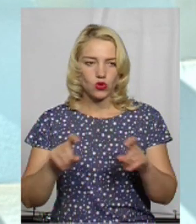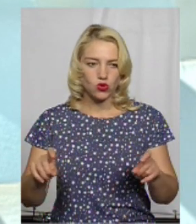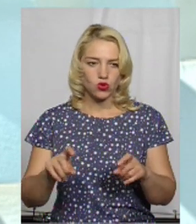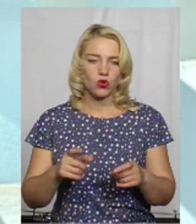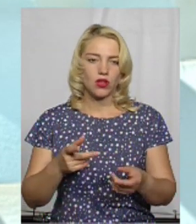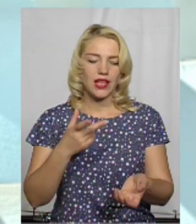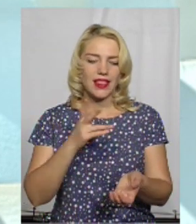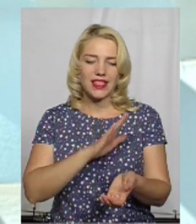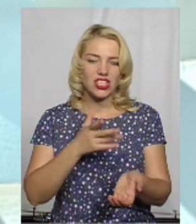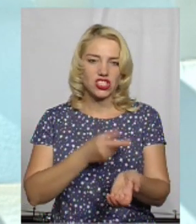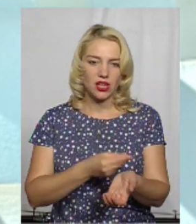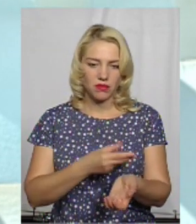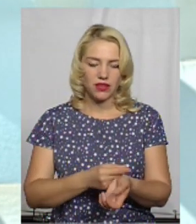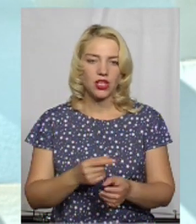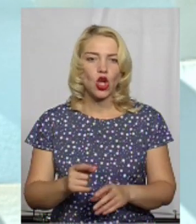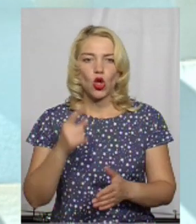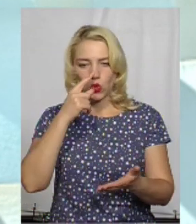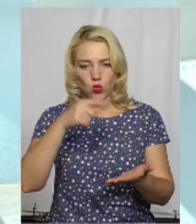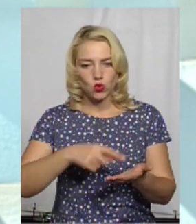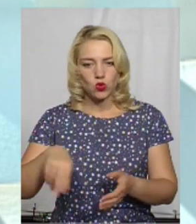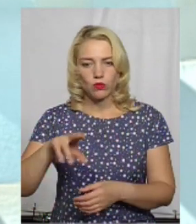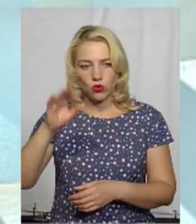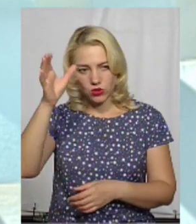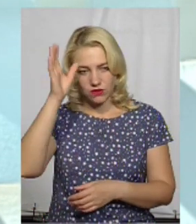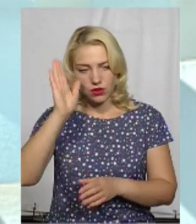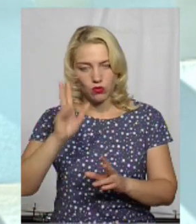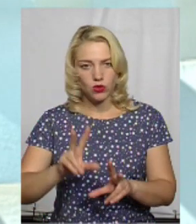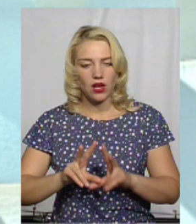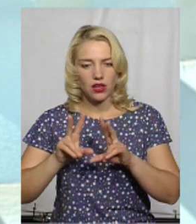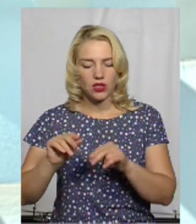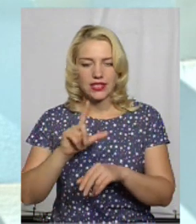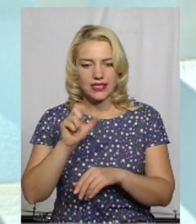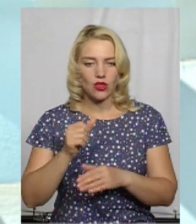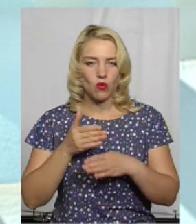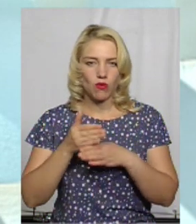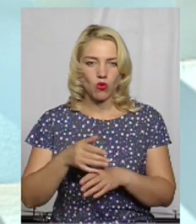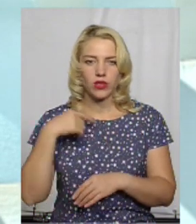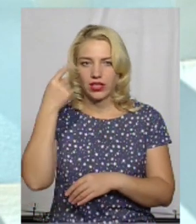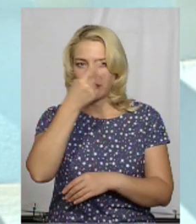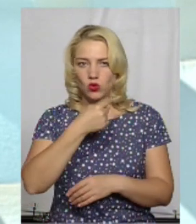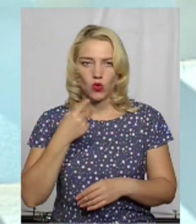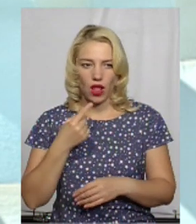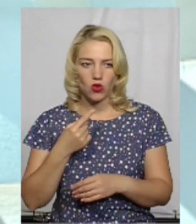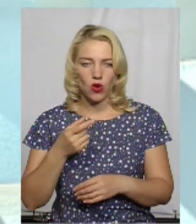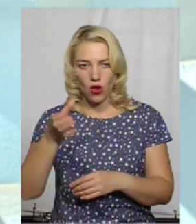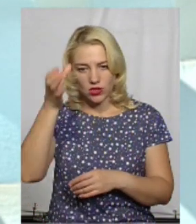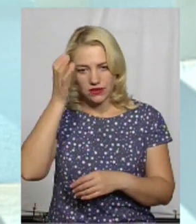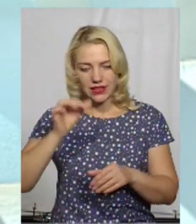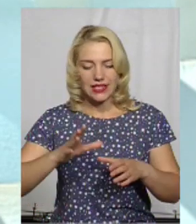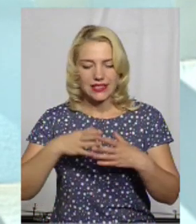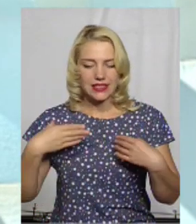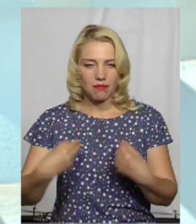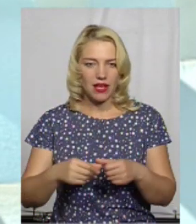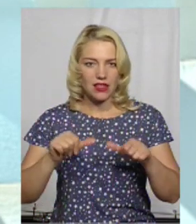до освіти їм буде гарантовано за допомогою індивідуальної освіти, а саме сімейної форми